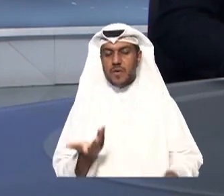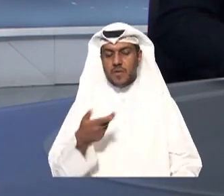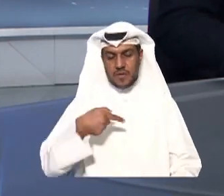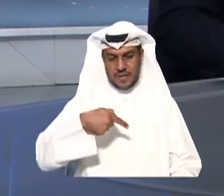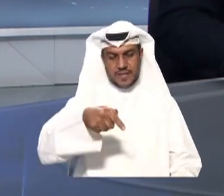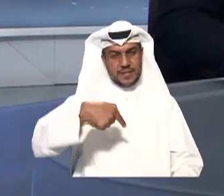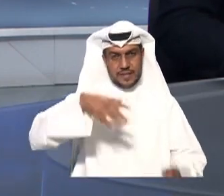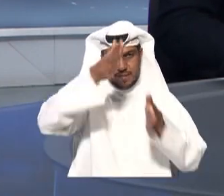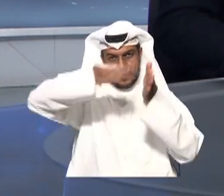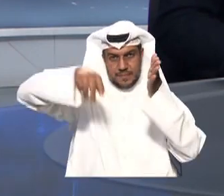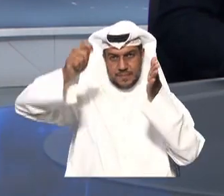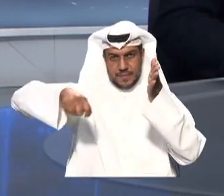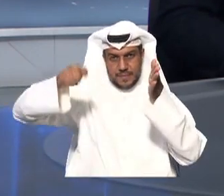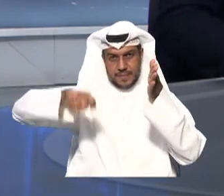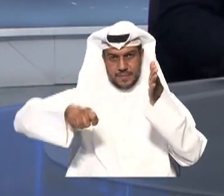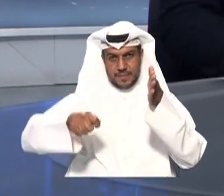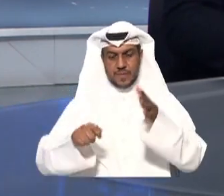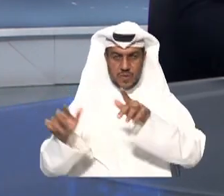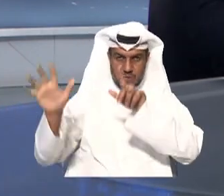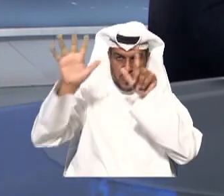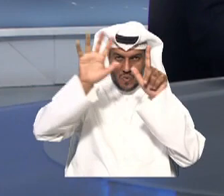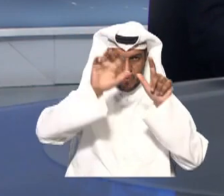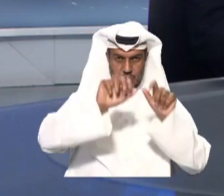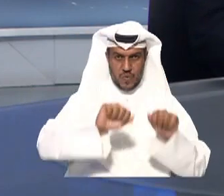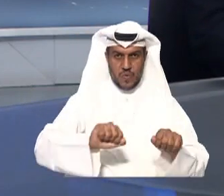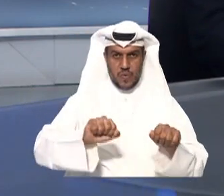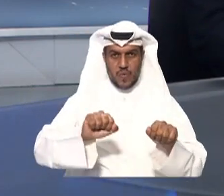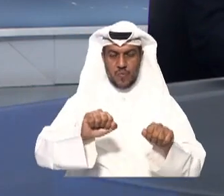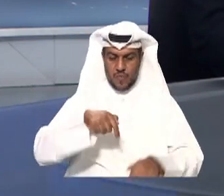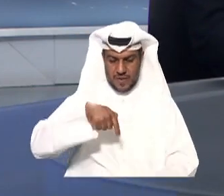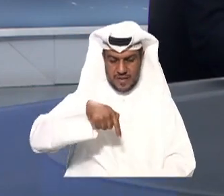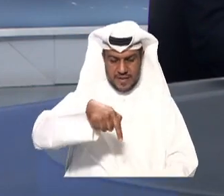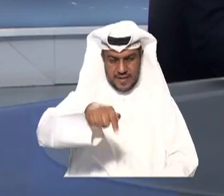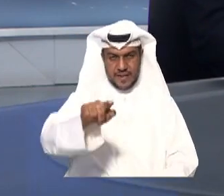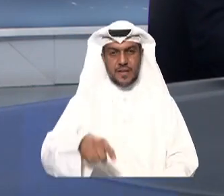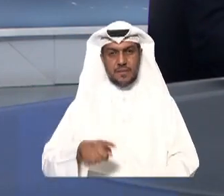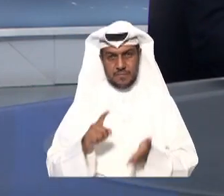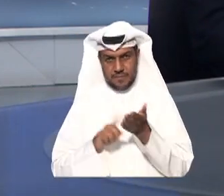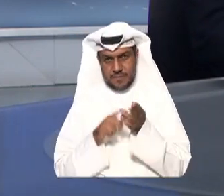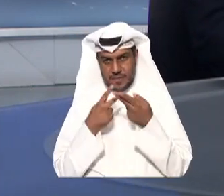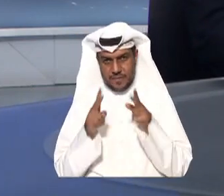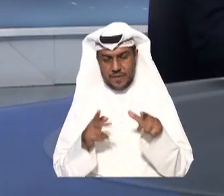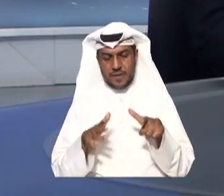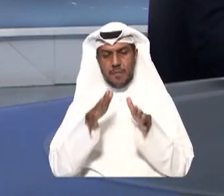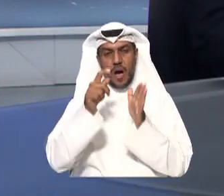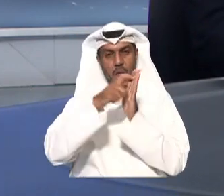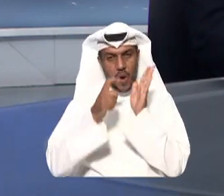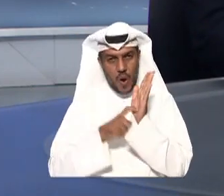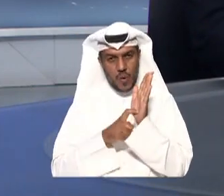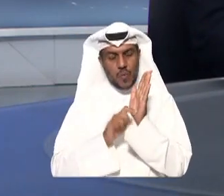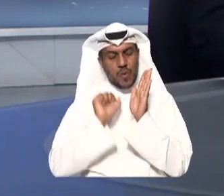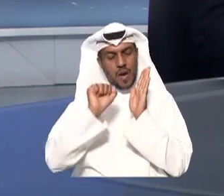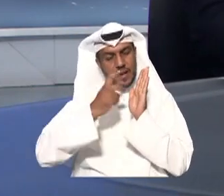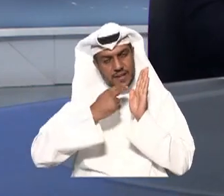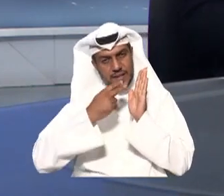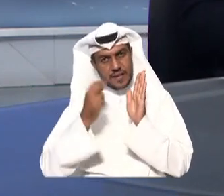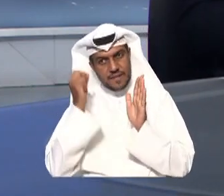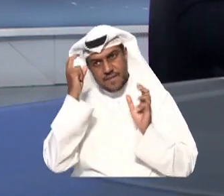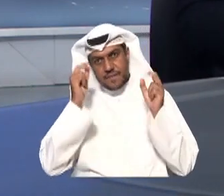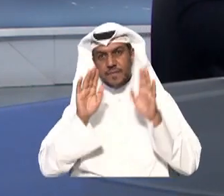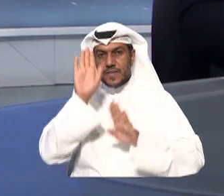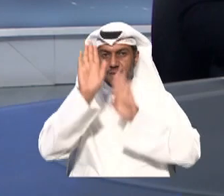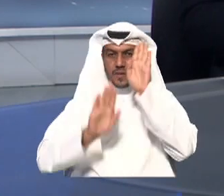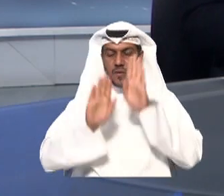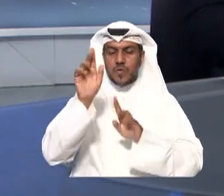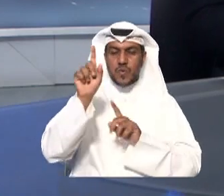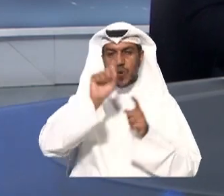الأمة المتوقع عقدها الأسبوع المقبل، كل ذلك مع بدء دور الانعقاد الخامس للفصل التشريعي 15. نعم، من